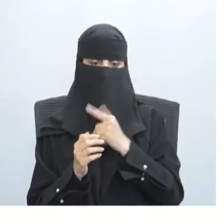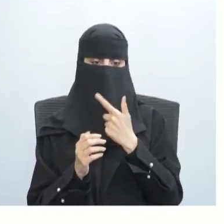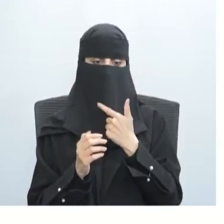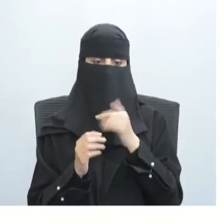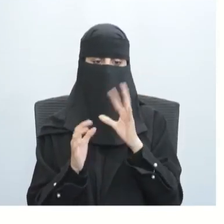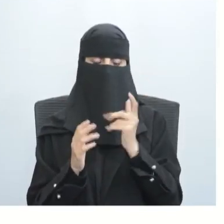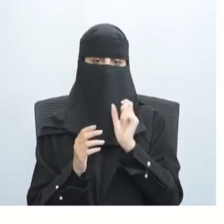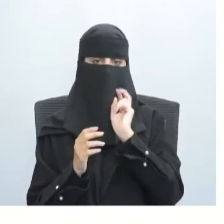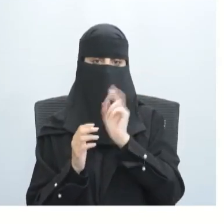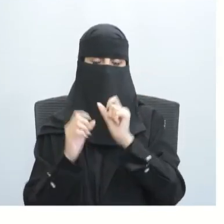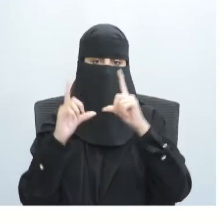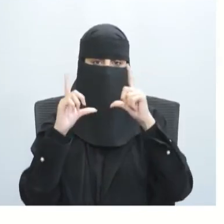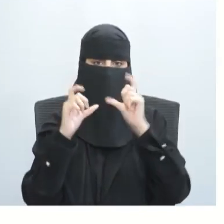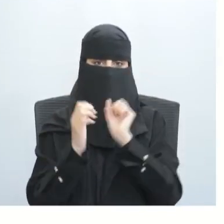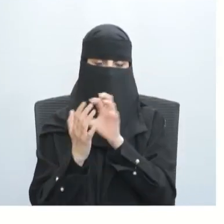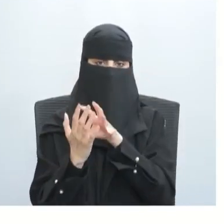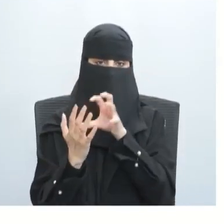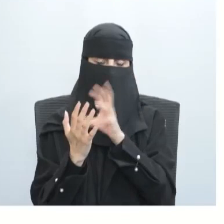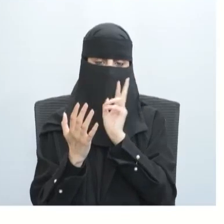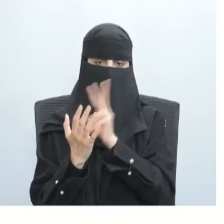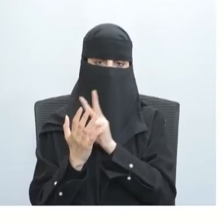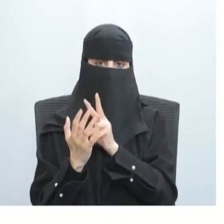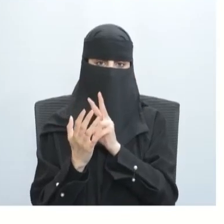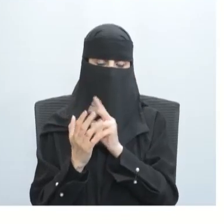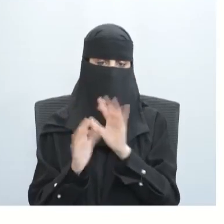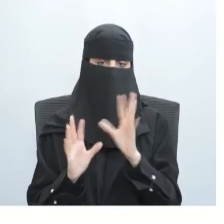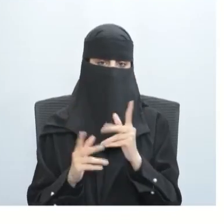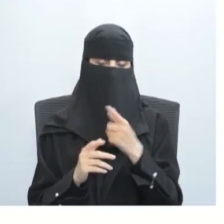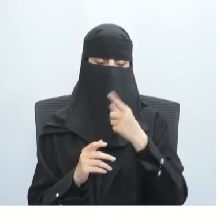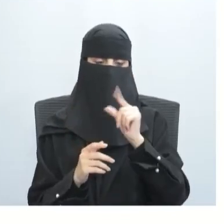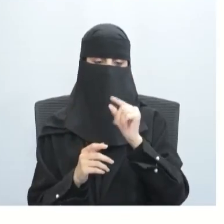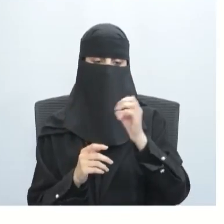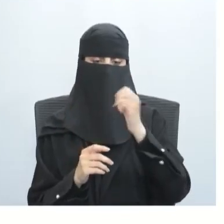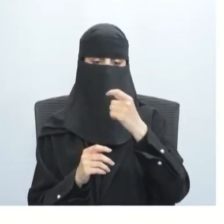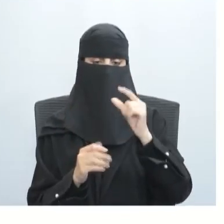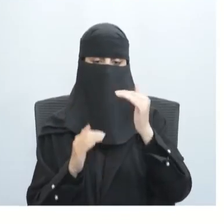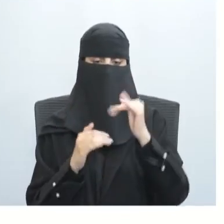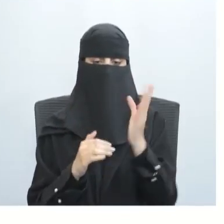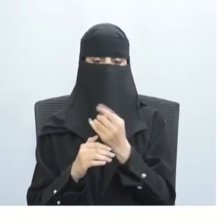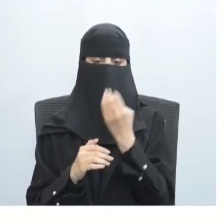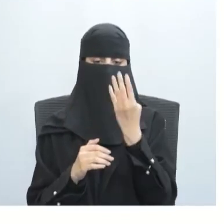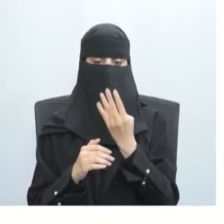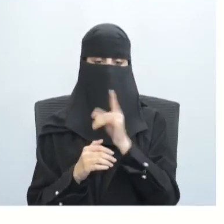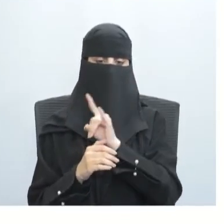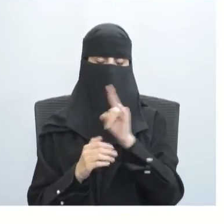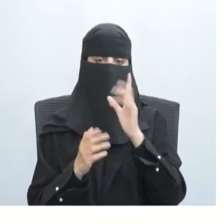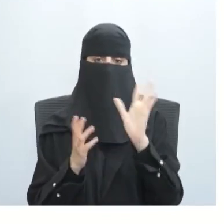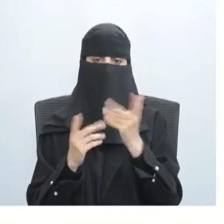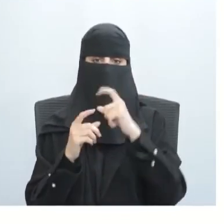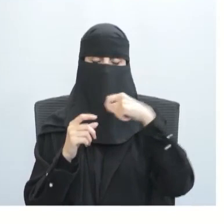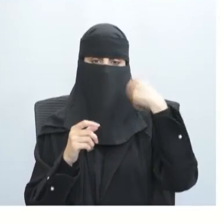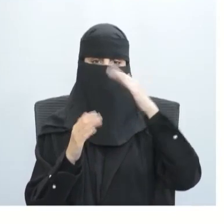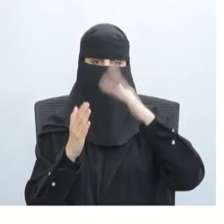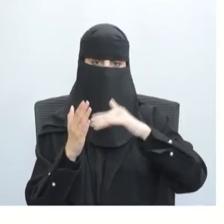الفيديو سورس ويندو نافذه المصدر احسنت الاجابه صحيحه لا يمكنك حذف